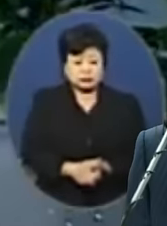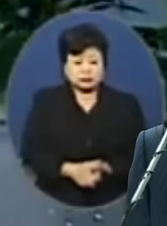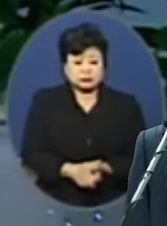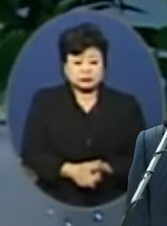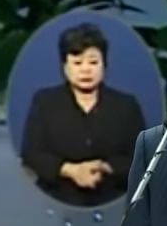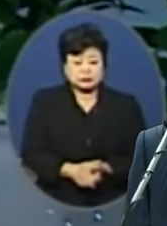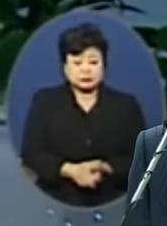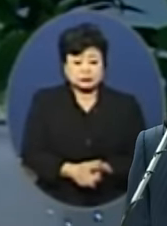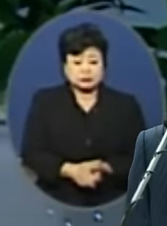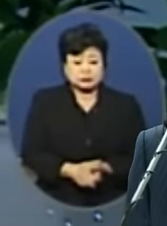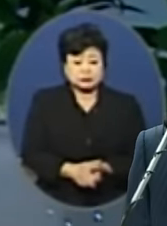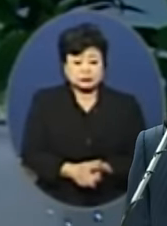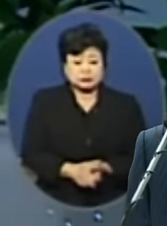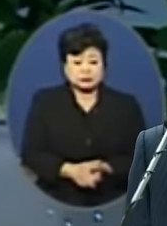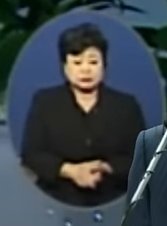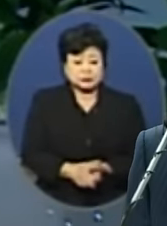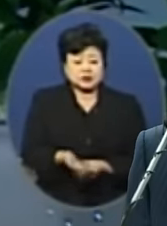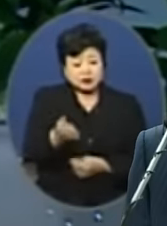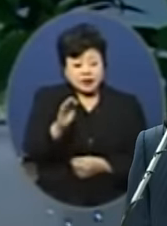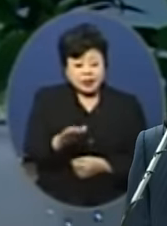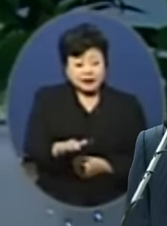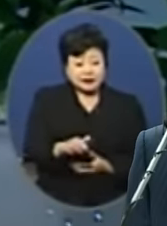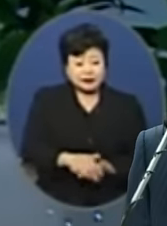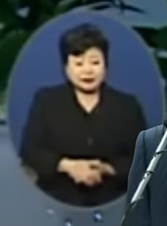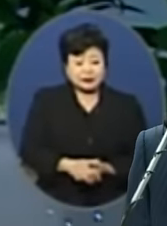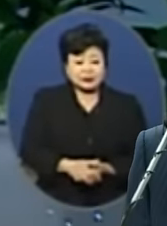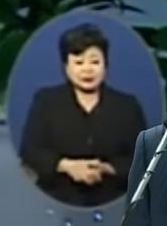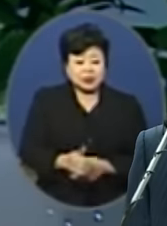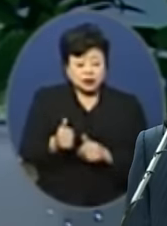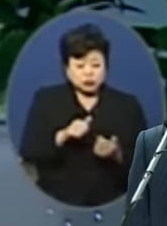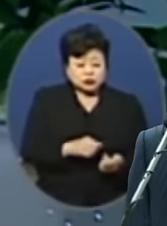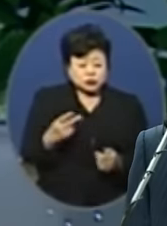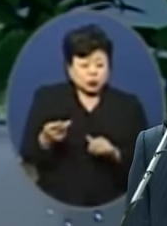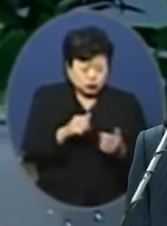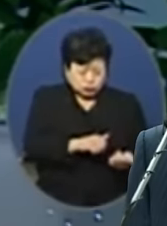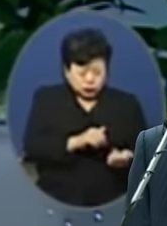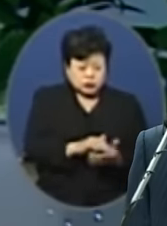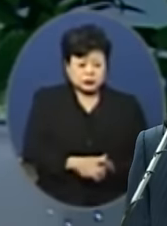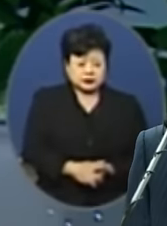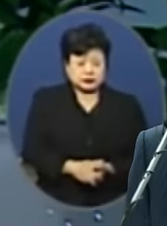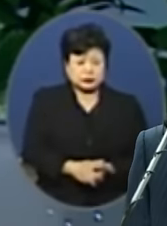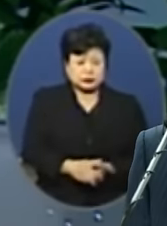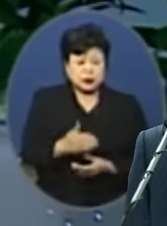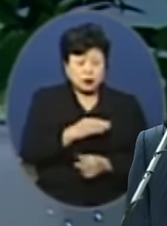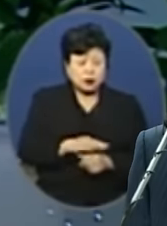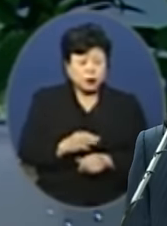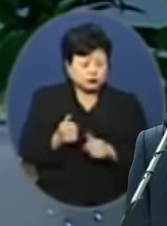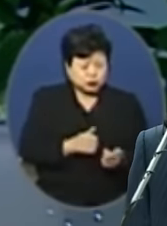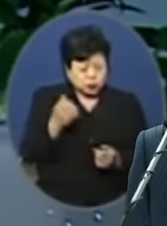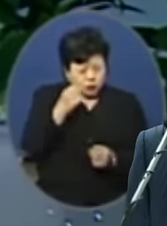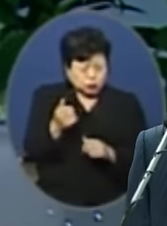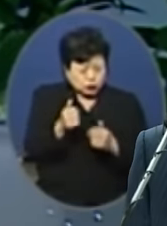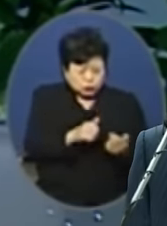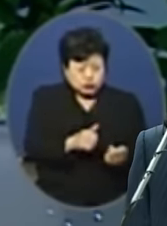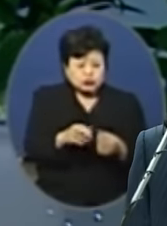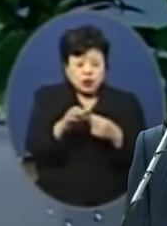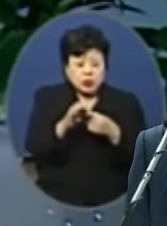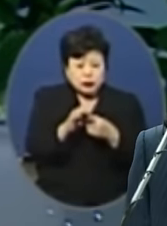것입니다. 그러나 죽고 또 죽는 것은 육체가 죽고 영혼도